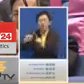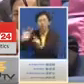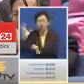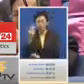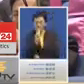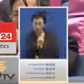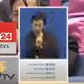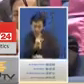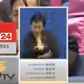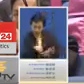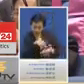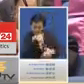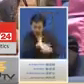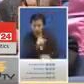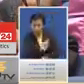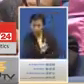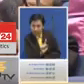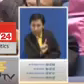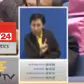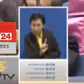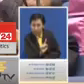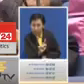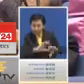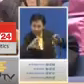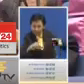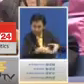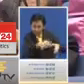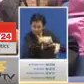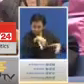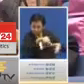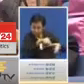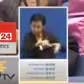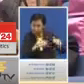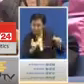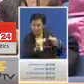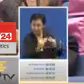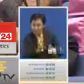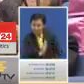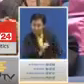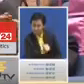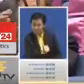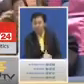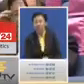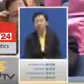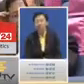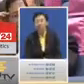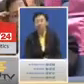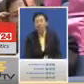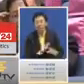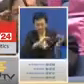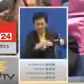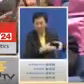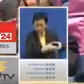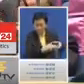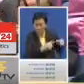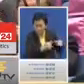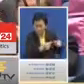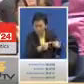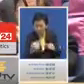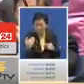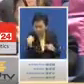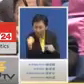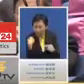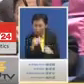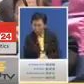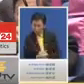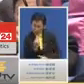เลือกตั้งมันเป็นอย่างไรรัฐบาลชุดนี้มาด้วยชอบธรรมหรือไม่แล้วจะอยู่ได้อีกไหมเขาจะคบเ